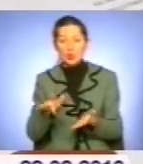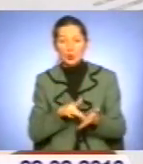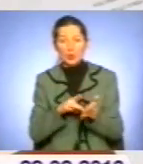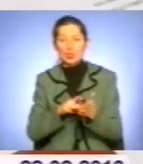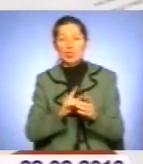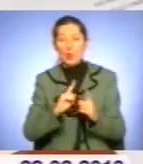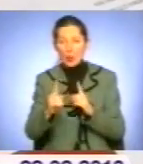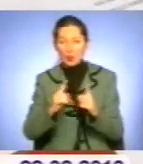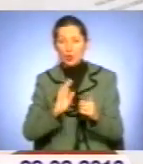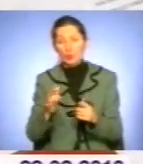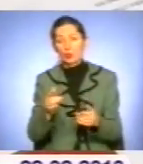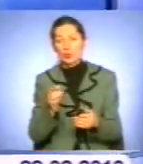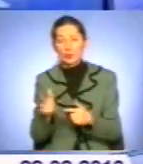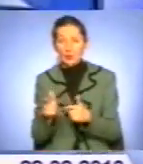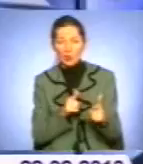вимог безпеки.